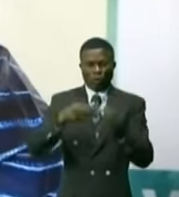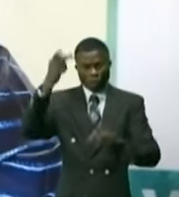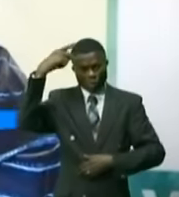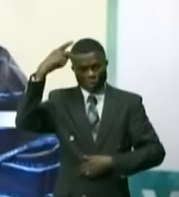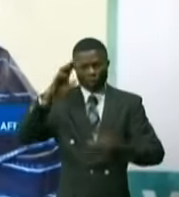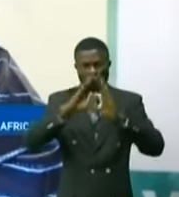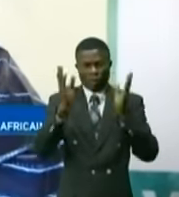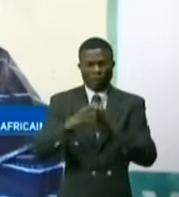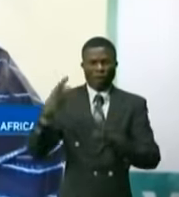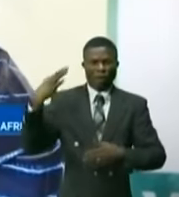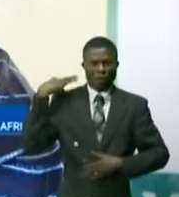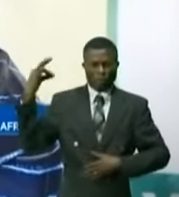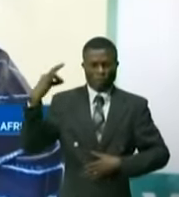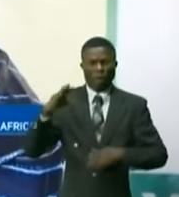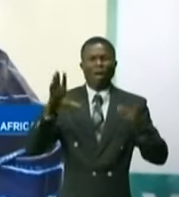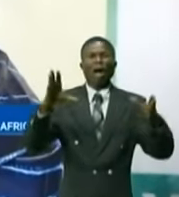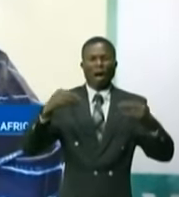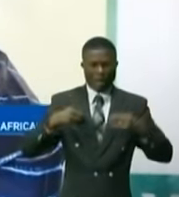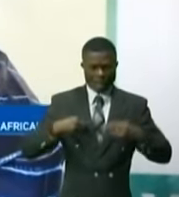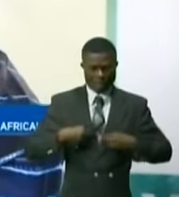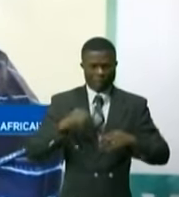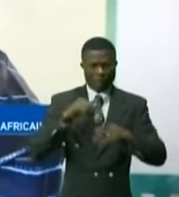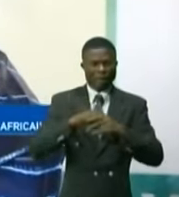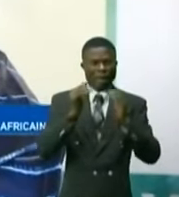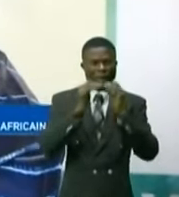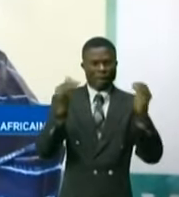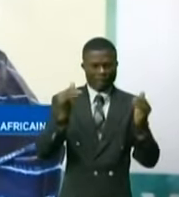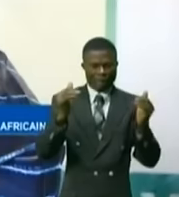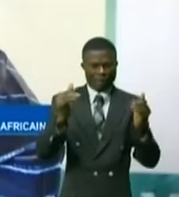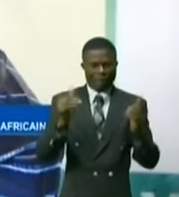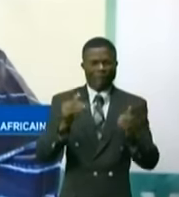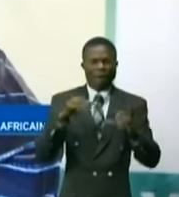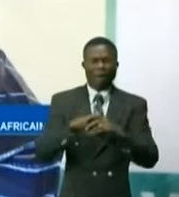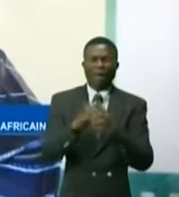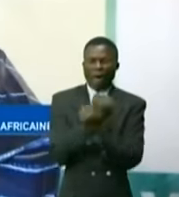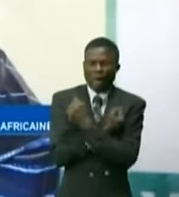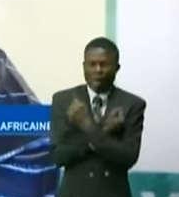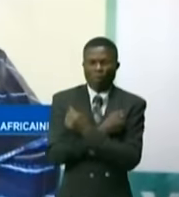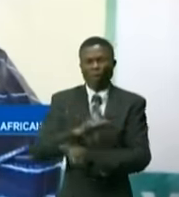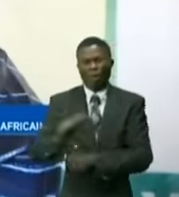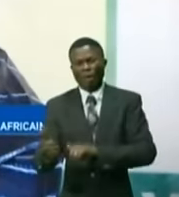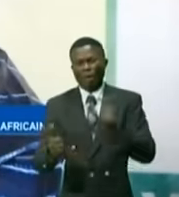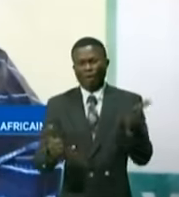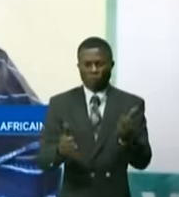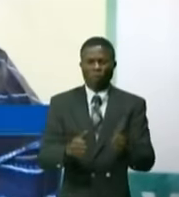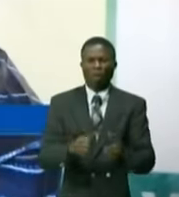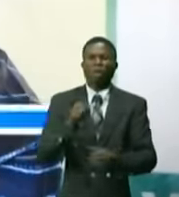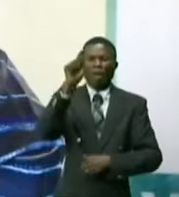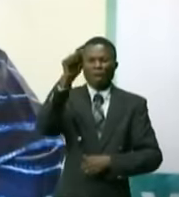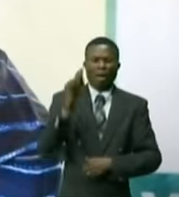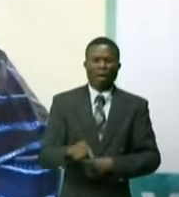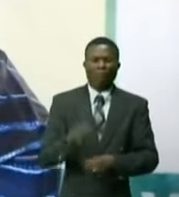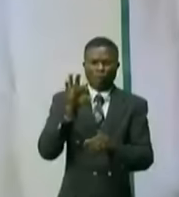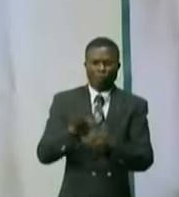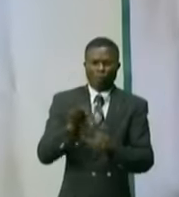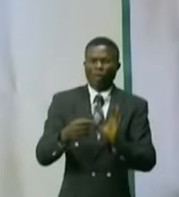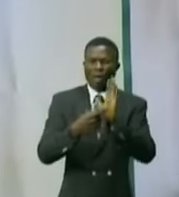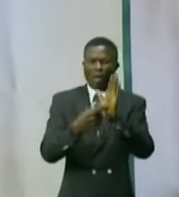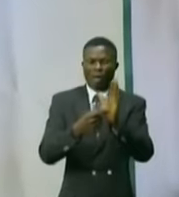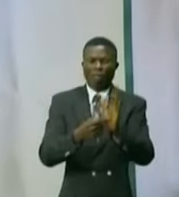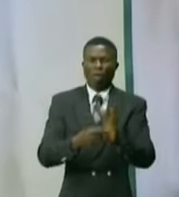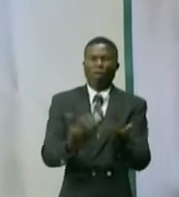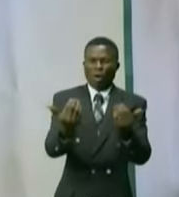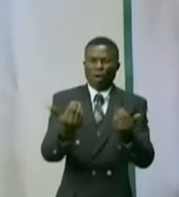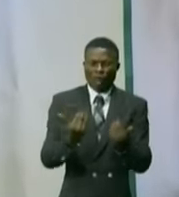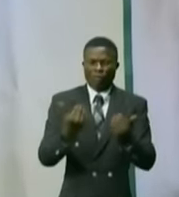tous les candidats à accepter dans le calme et la fraternité le verdict des urnes qui traduira la volonté souveraine